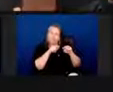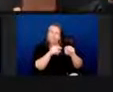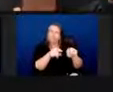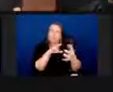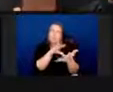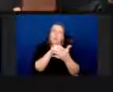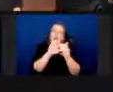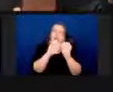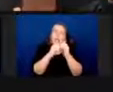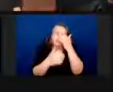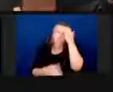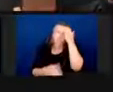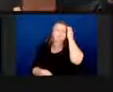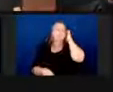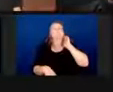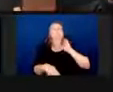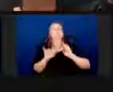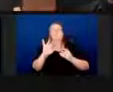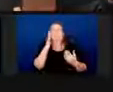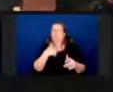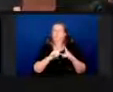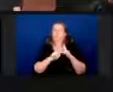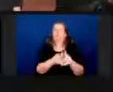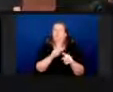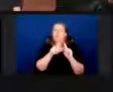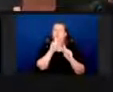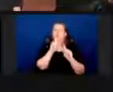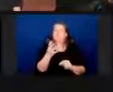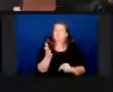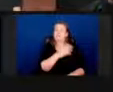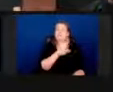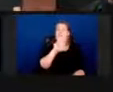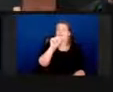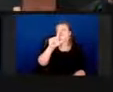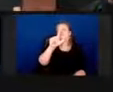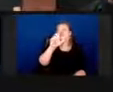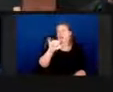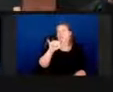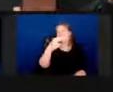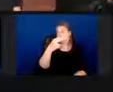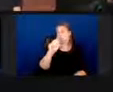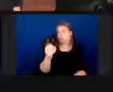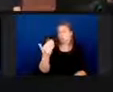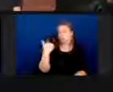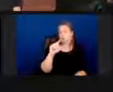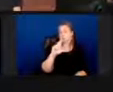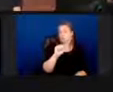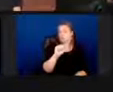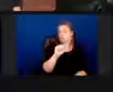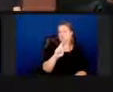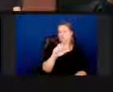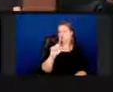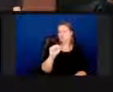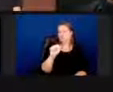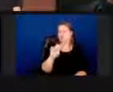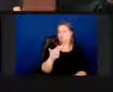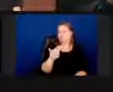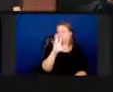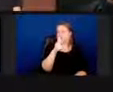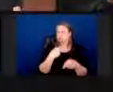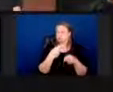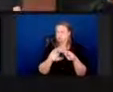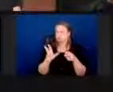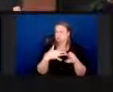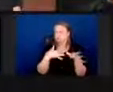طرأت على رأسنا فكرة أن نشارك في عملية التعلم وعملية تدريب الطلاب وأعطائهم هذه